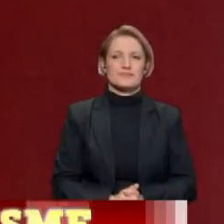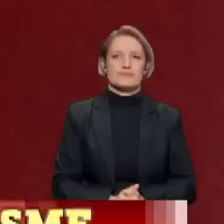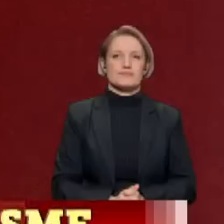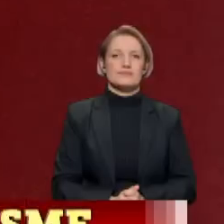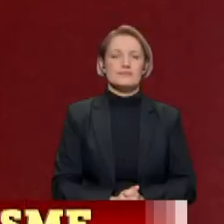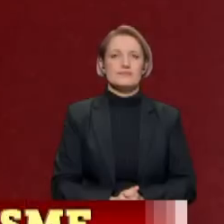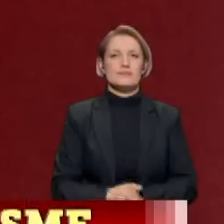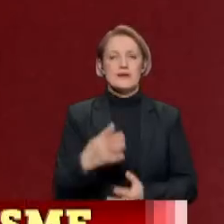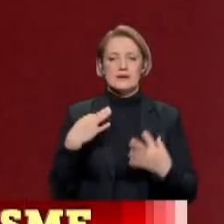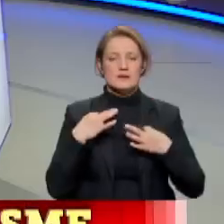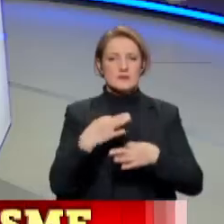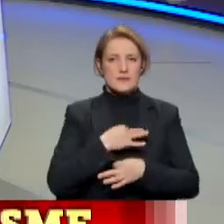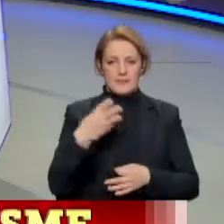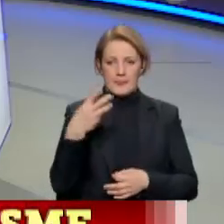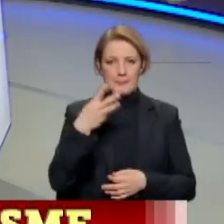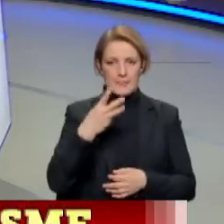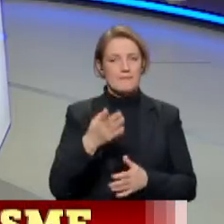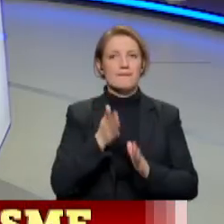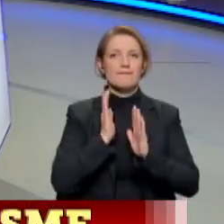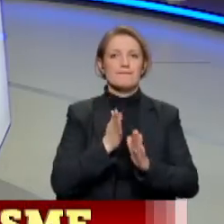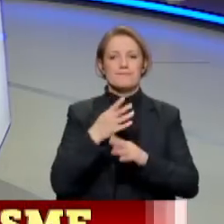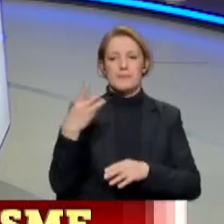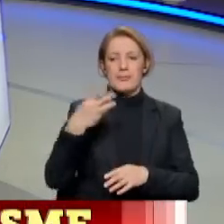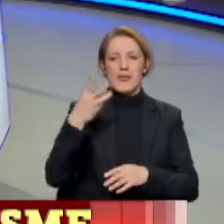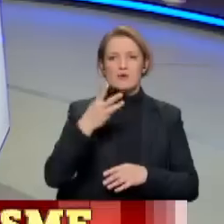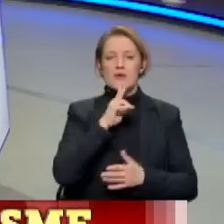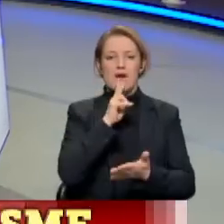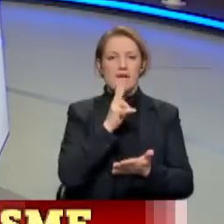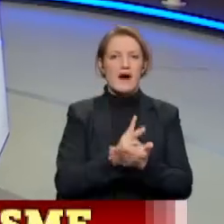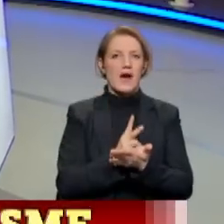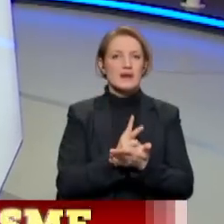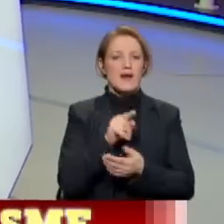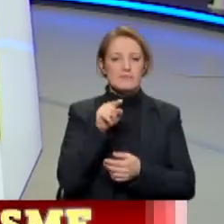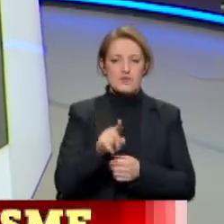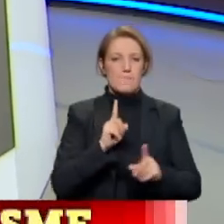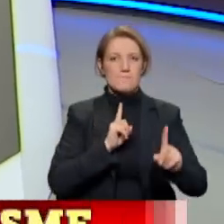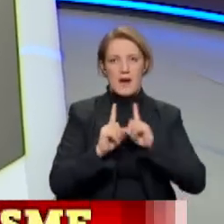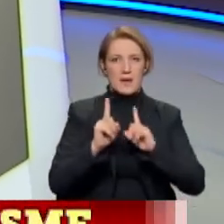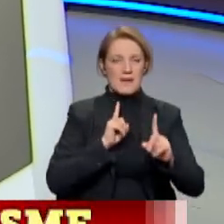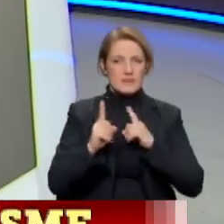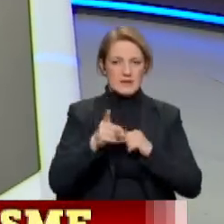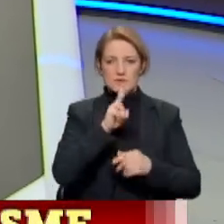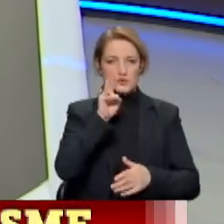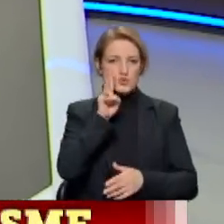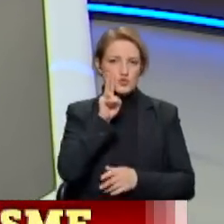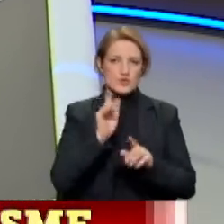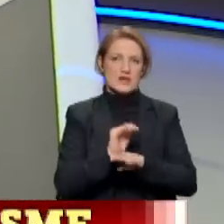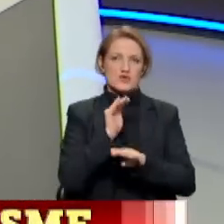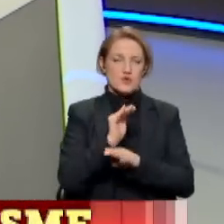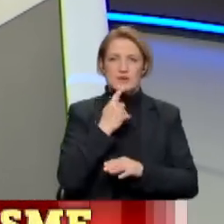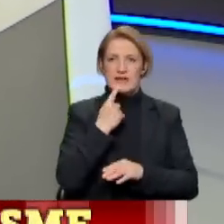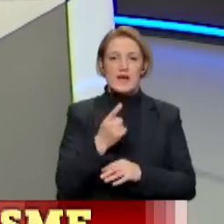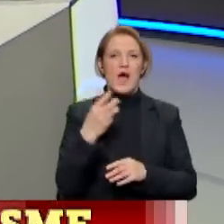Zaman Sayın Erdoğan, hani sürekli Erdoğan'ın kararıyla bu mahkemenin sonucunu yaşıyoruz